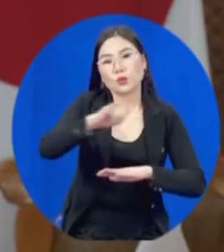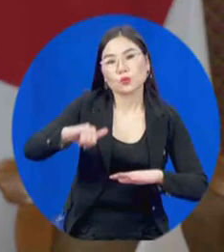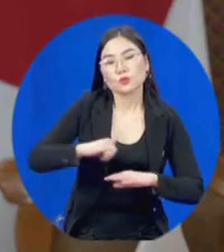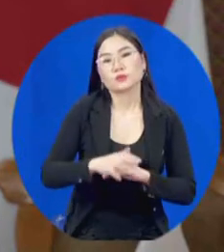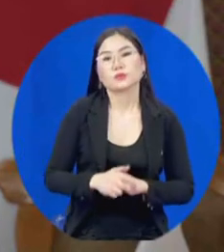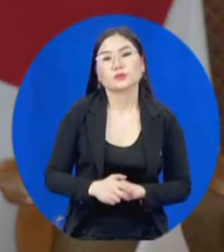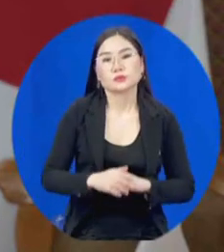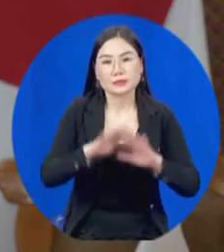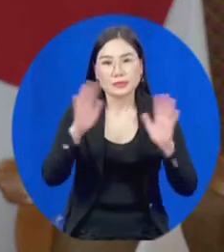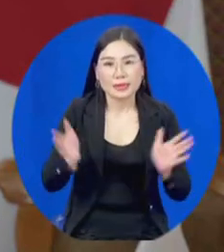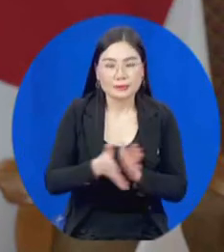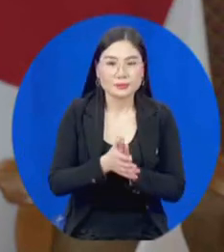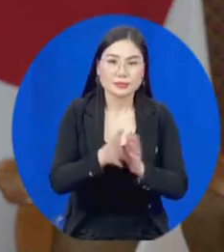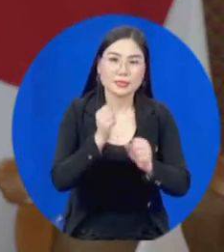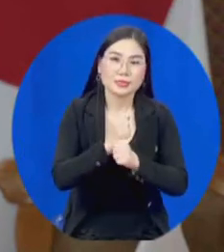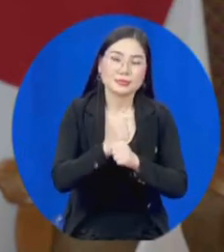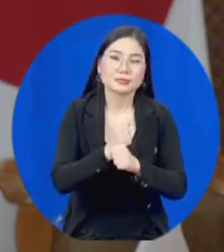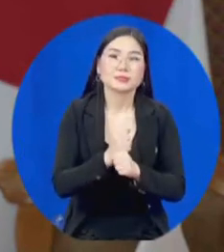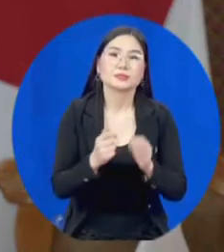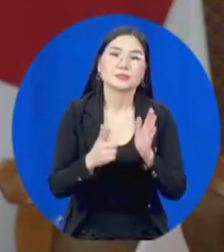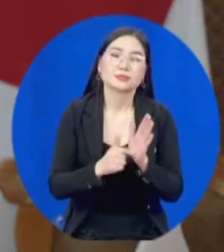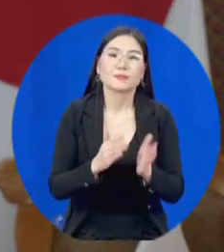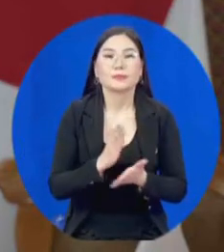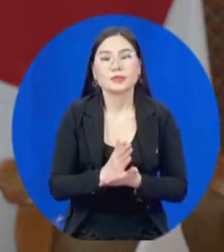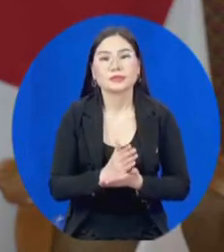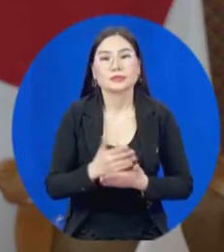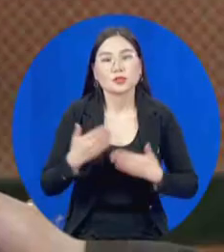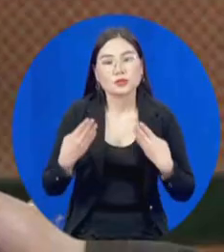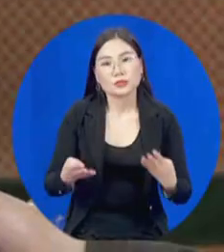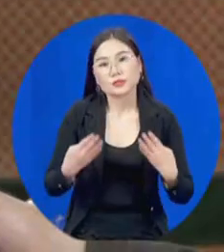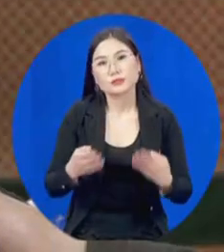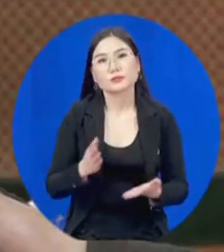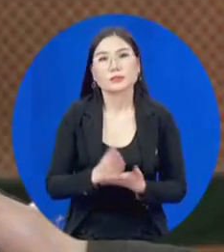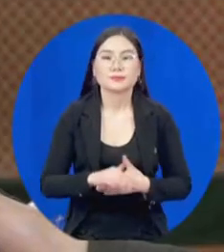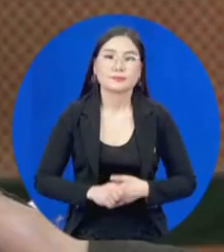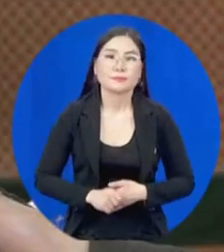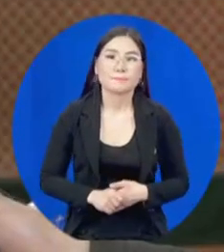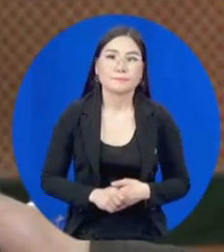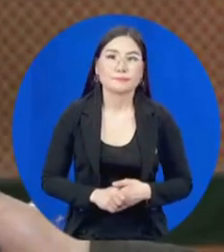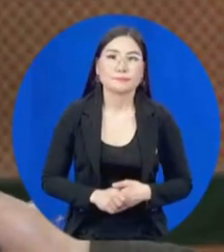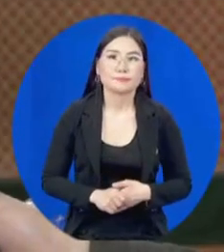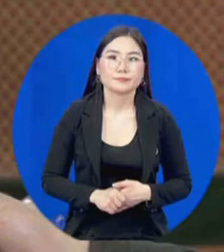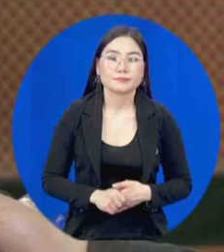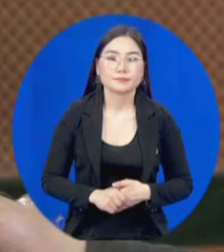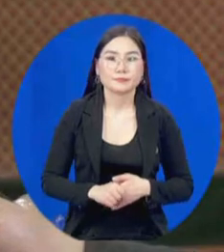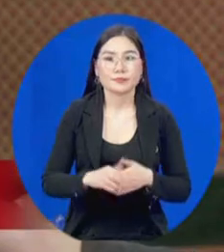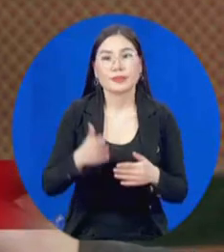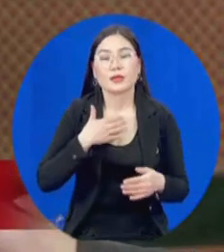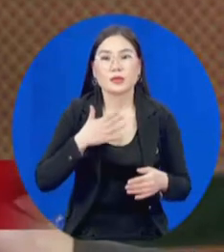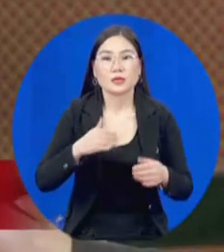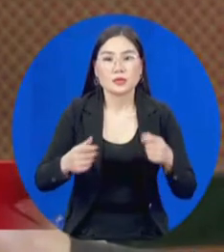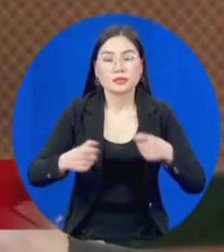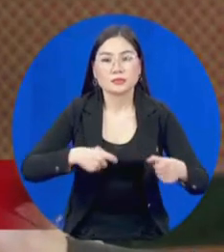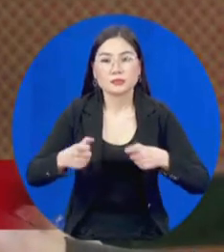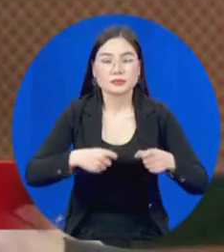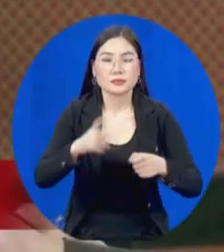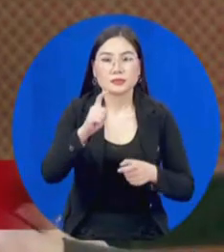төвшөнд чигчгсэн хамтын ажиллагаануудыг хамтран ажиллая гэдэг талаар ярилцсан байж байгаа. Өнөөг бол манай эдийн засгийн харилцааг үзэхэд